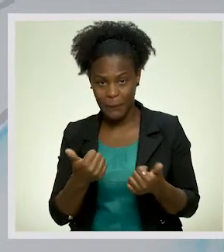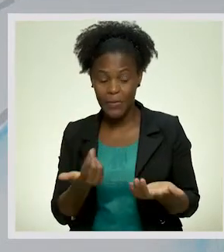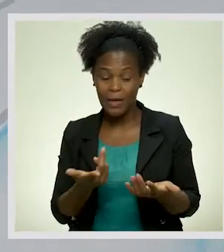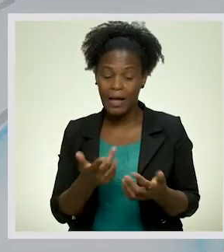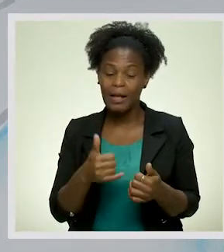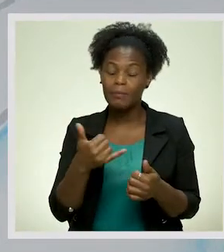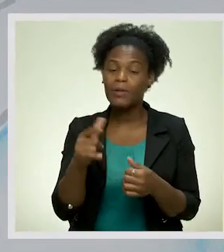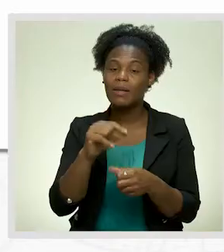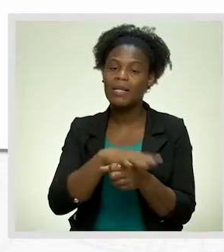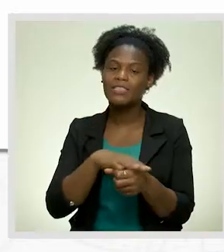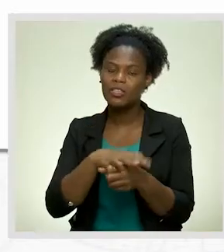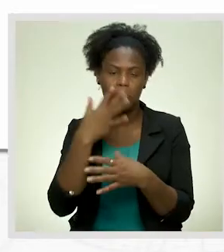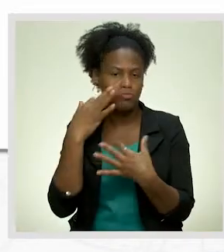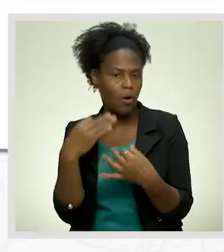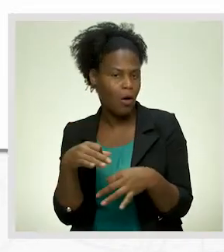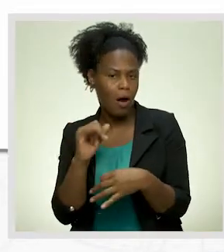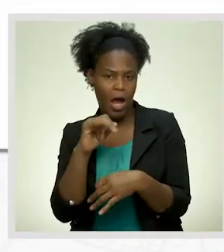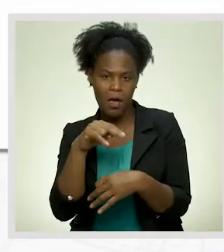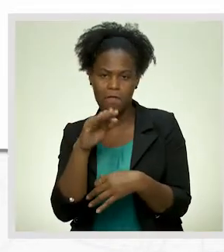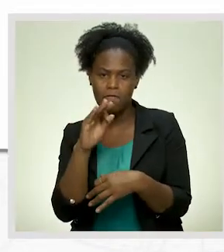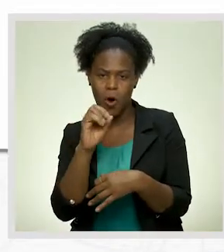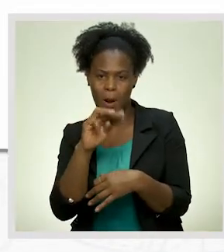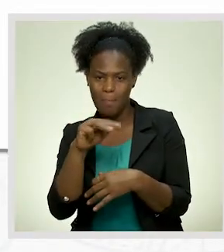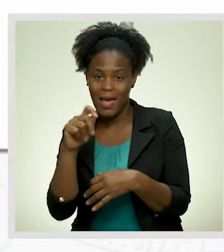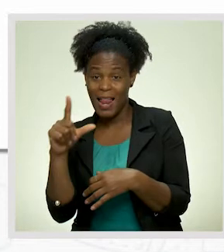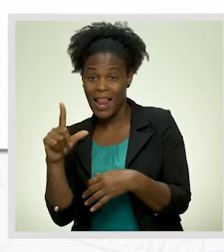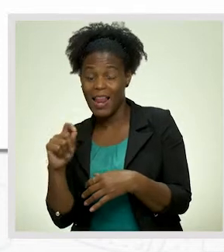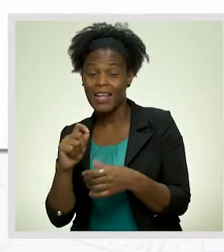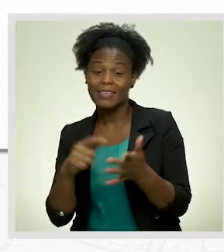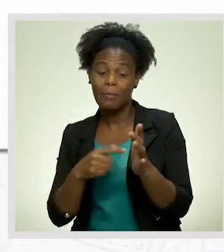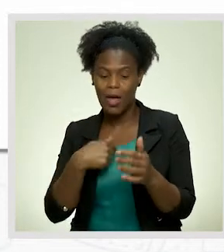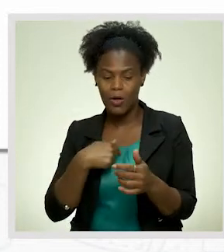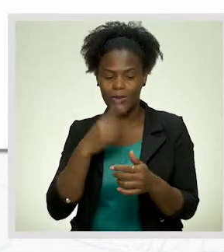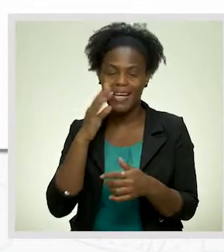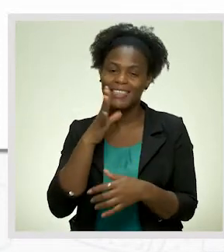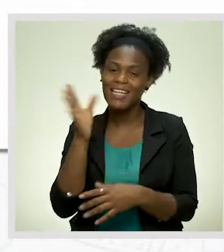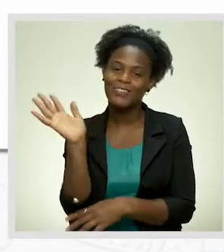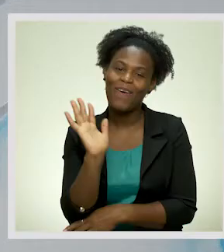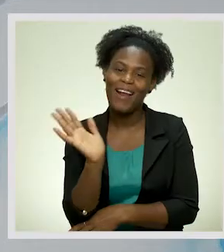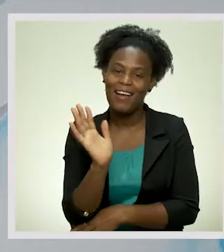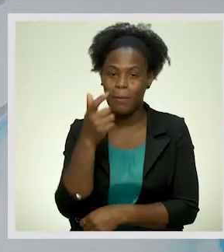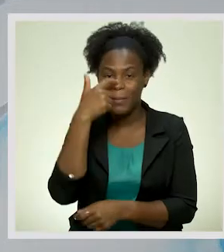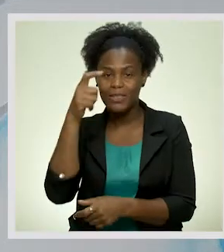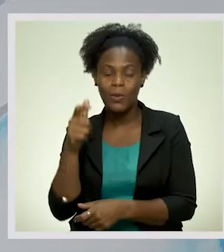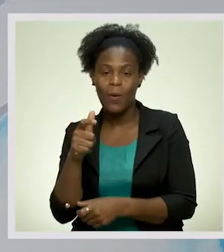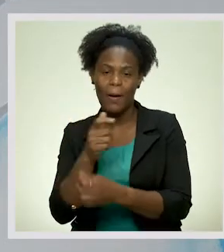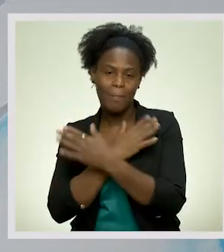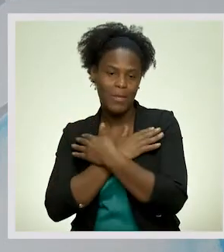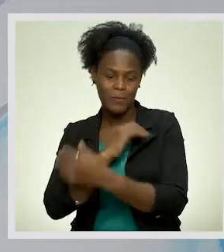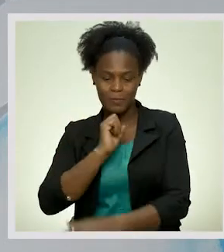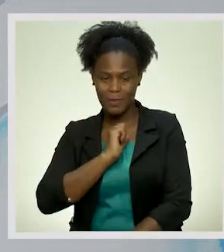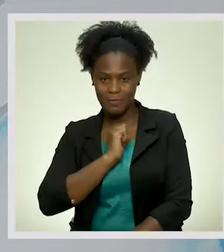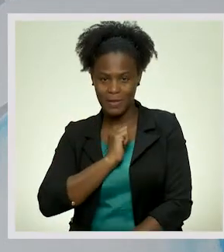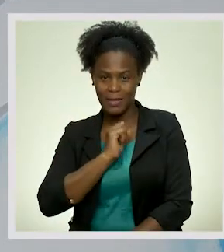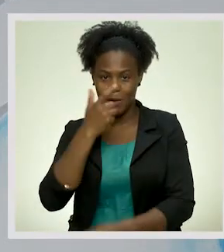Et situation informelle, c'est lorsque je vais saluer une personne qui c'est mon